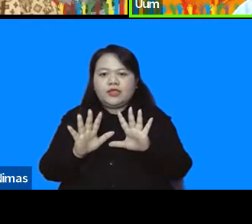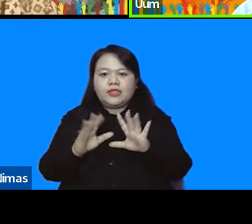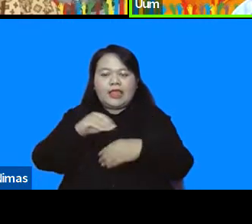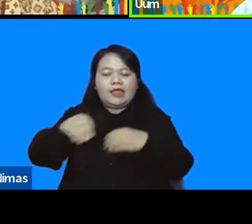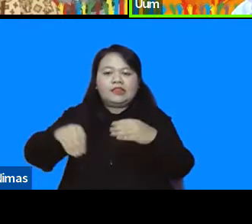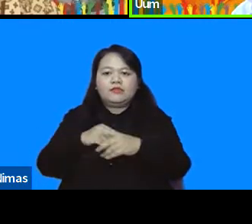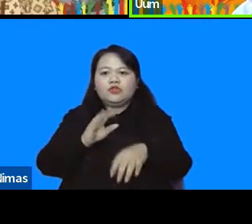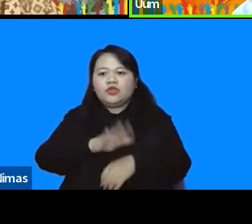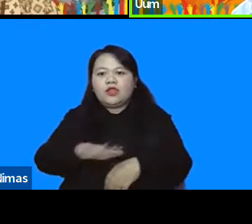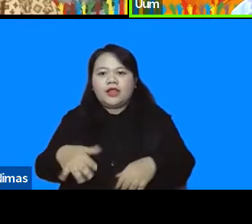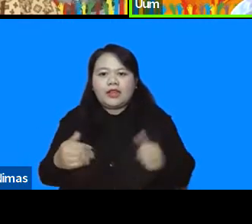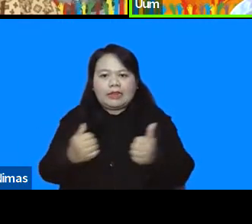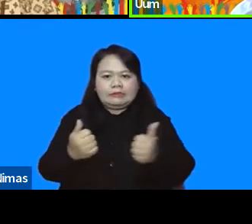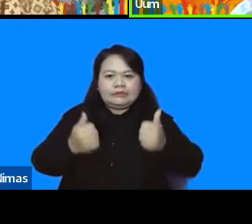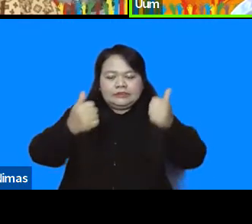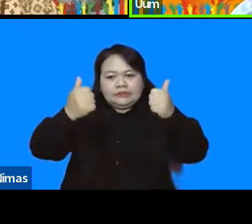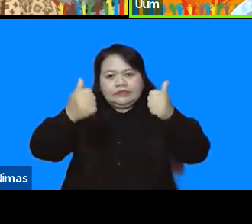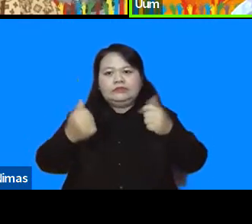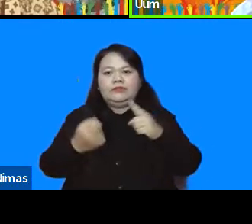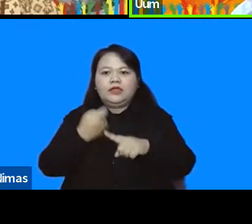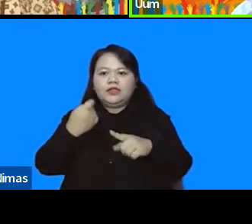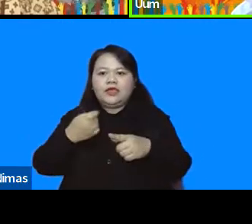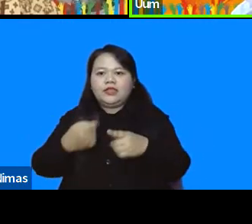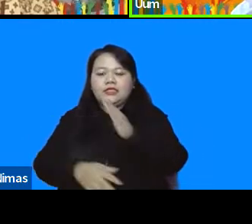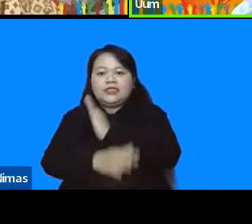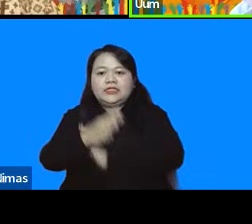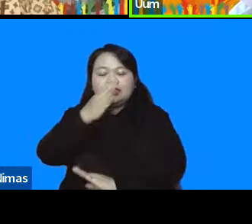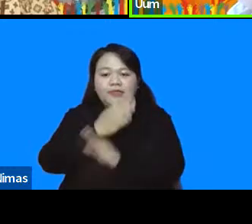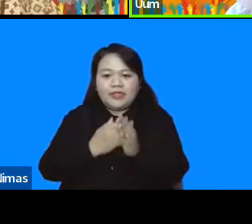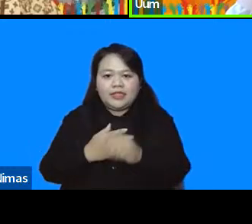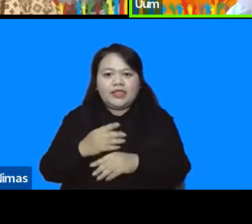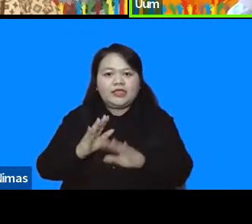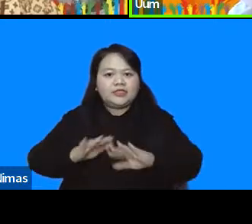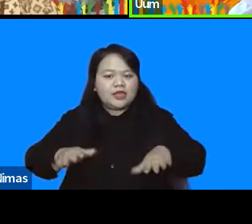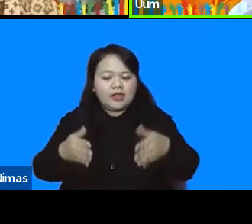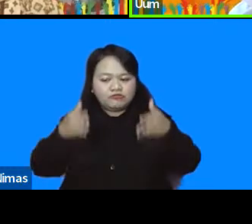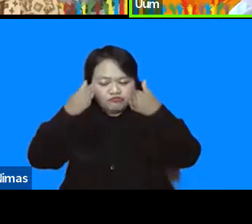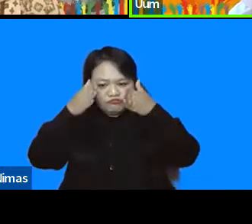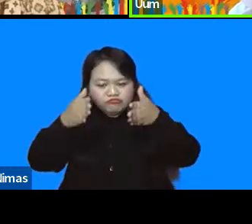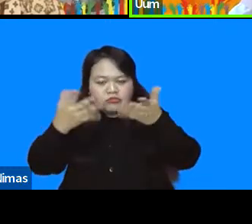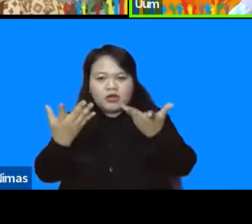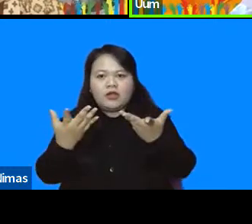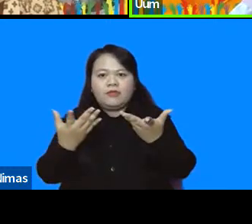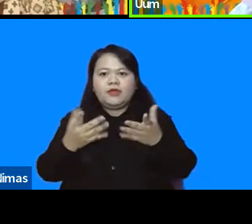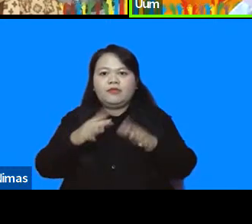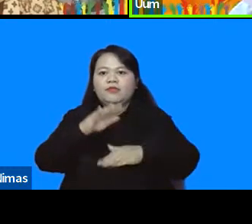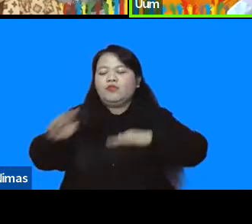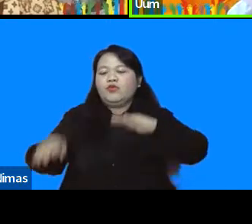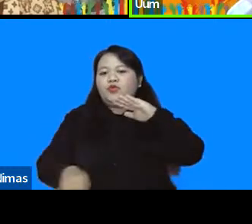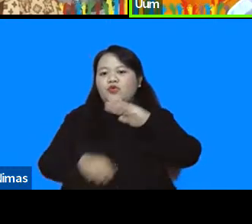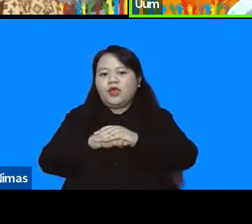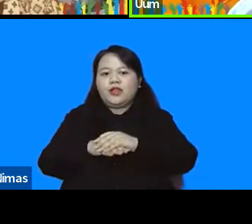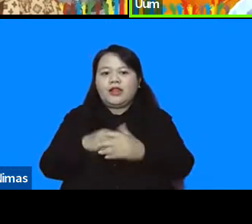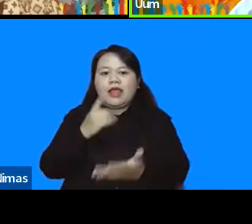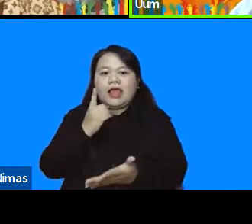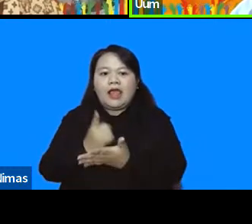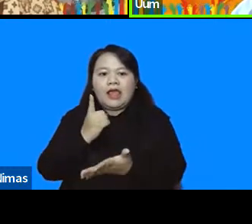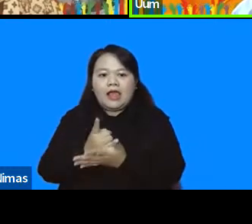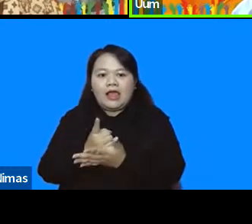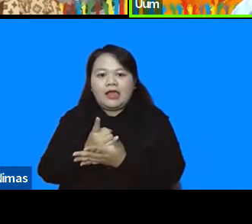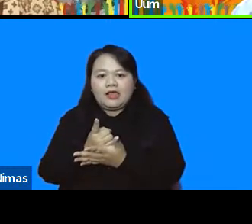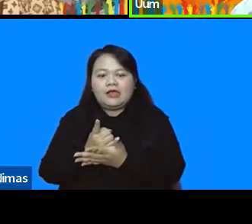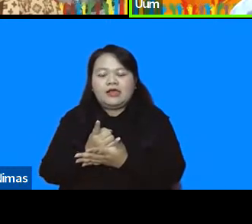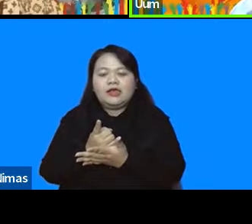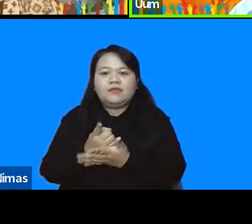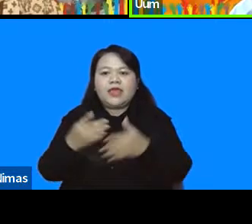anak-anakku yang istimewa mungkin dari kaum disabilitas juga lebih menyoroti kepada pemenuhan sarana prasarana misalkan di sekolah agar